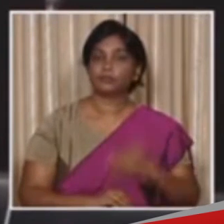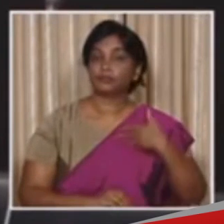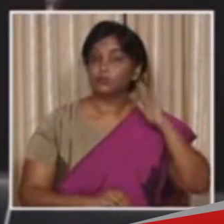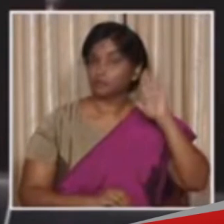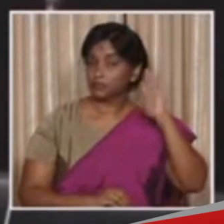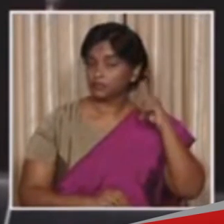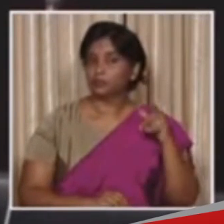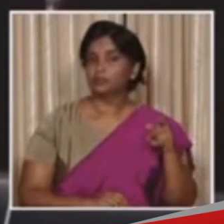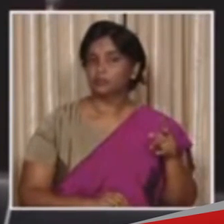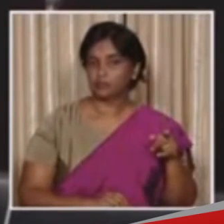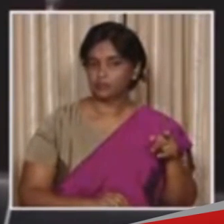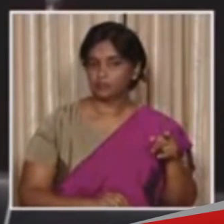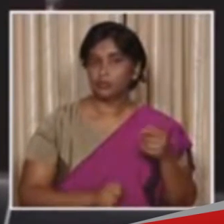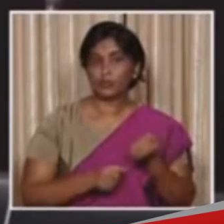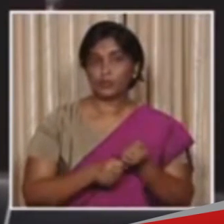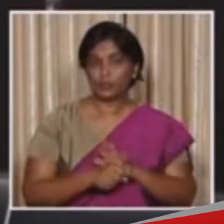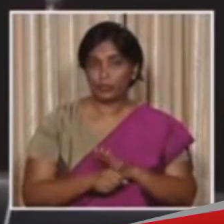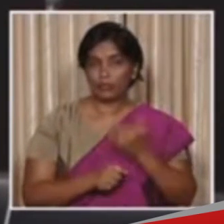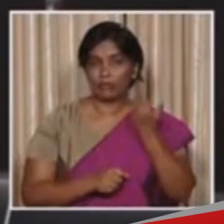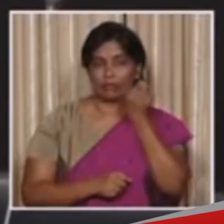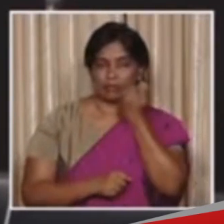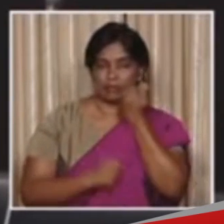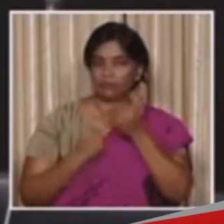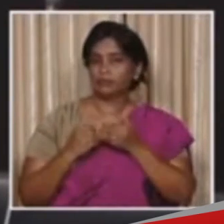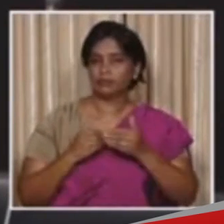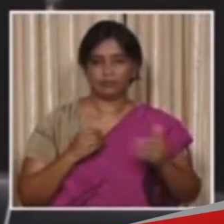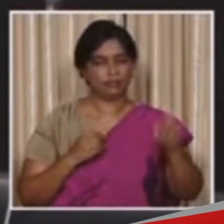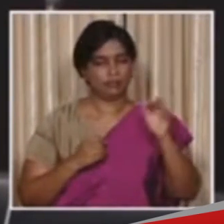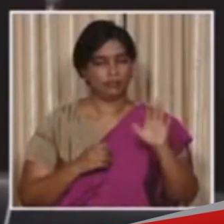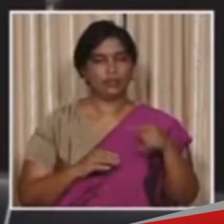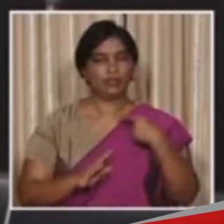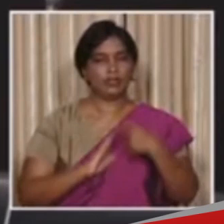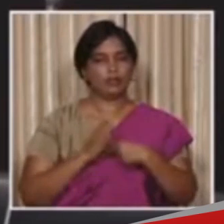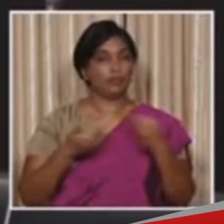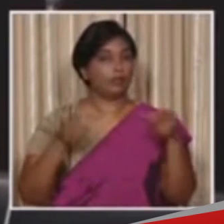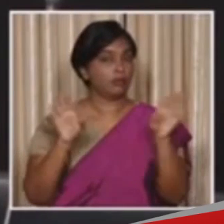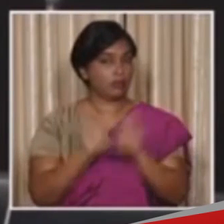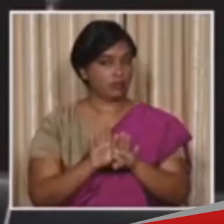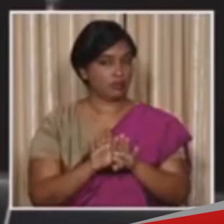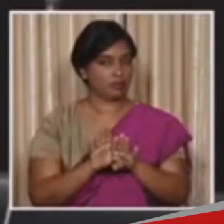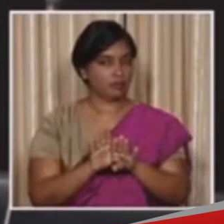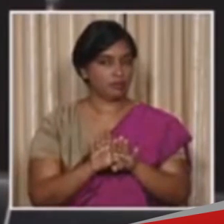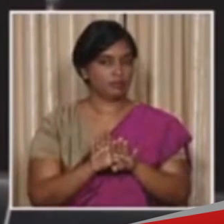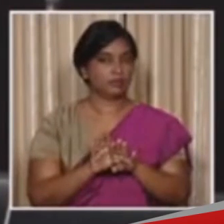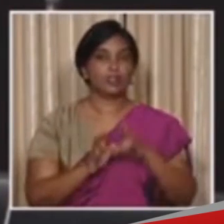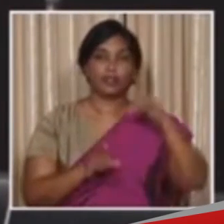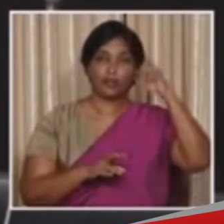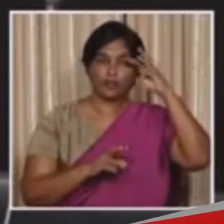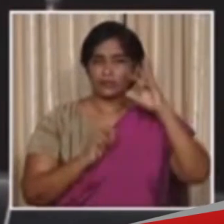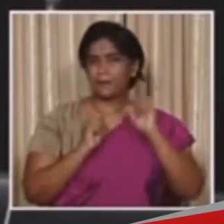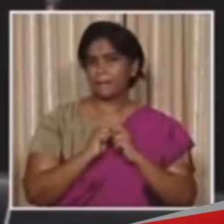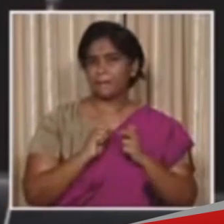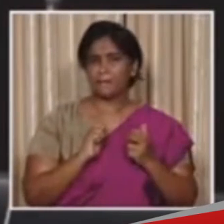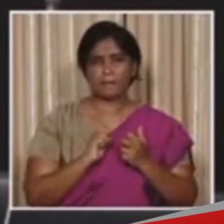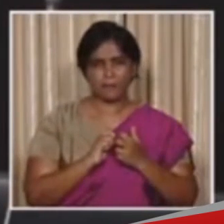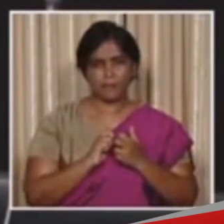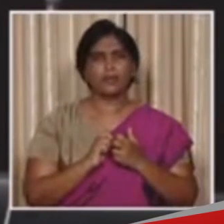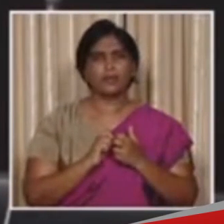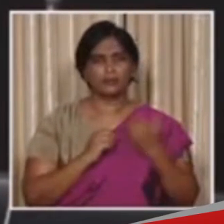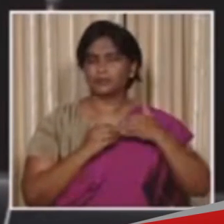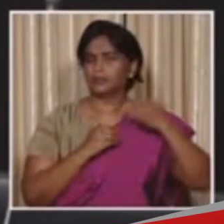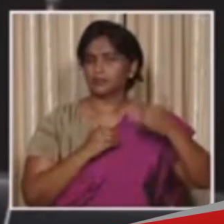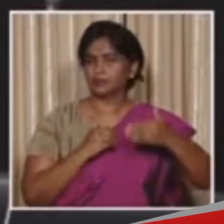විශේෂයෙන් කොවිඩ් 19 වසංගතයේ යටතේ රට වැසීමත් විදුලි අර්බුදයේ යටතේ බොහෝ